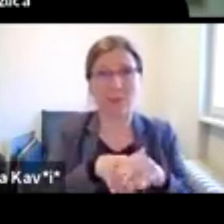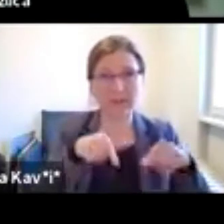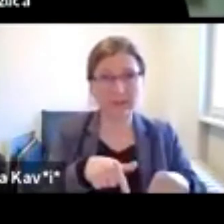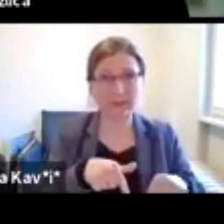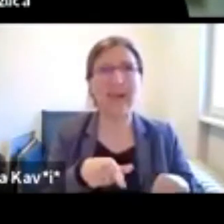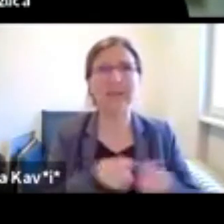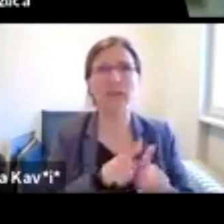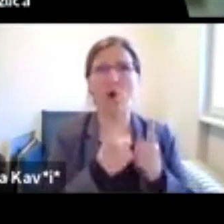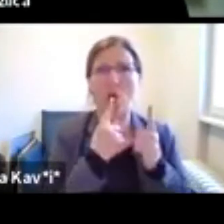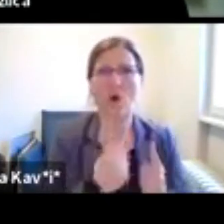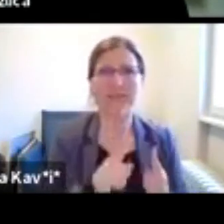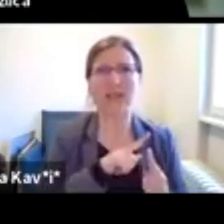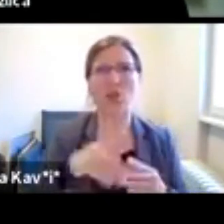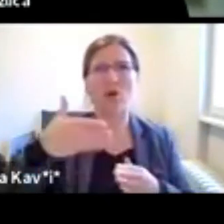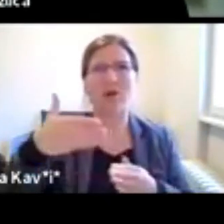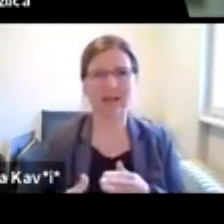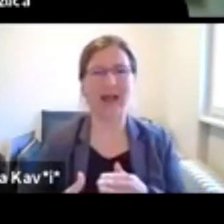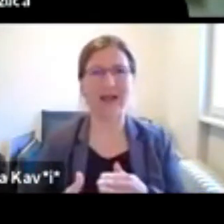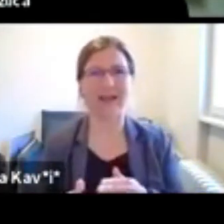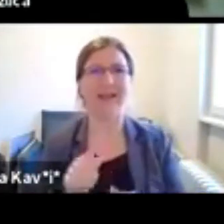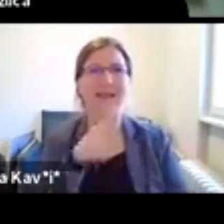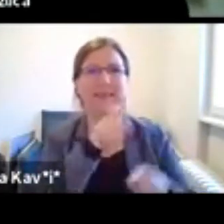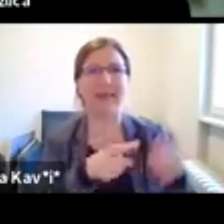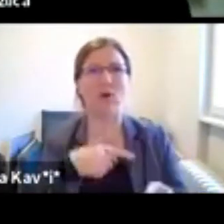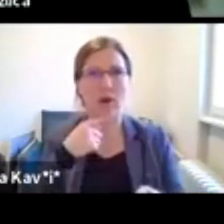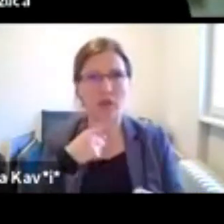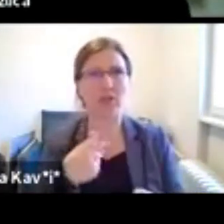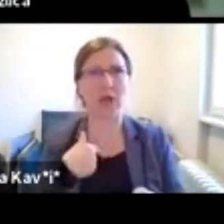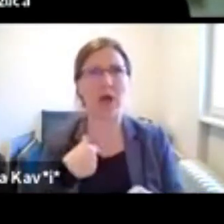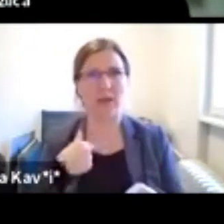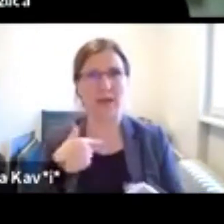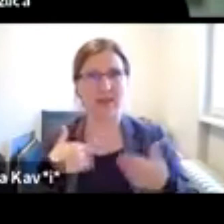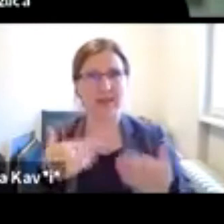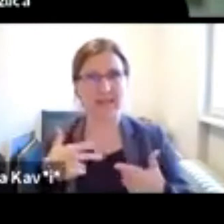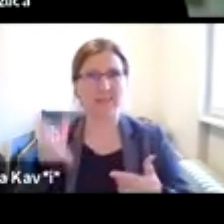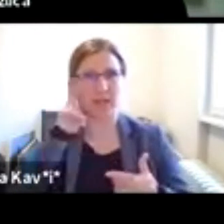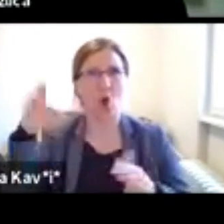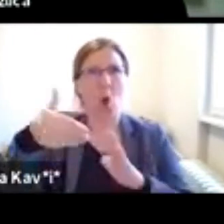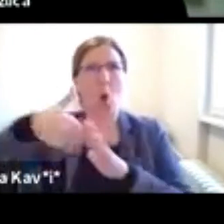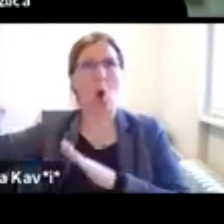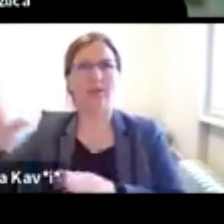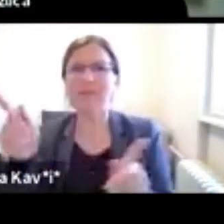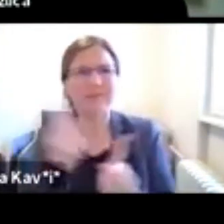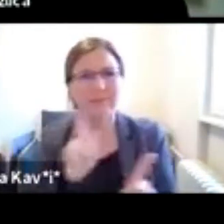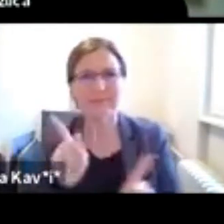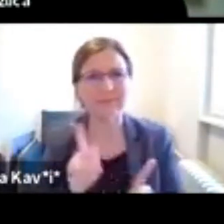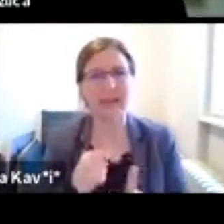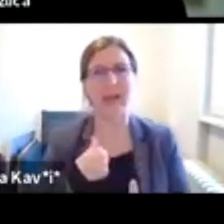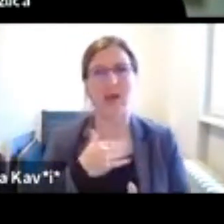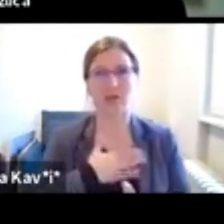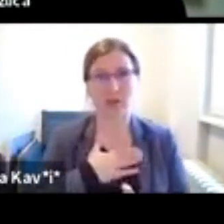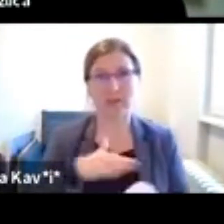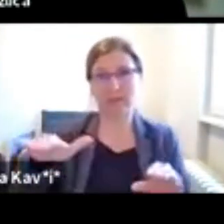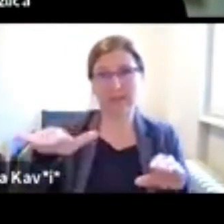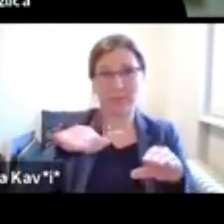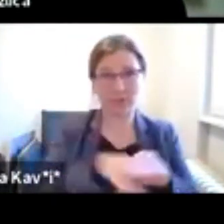će mnogi reći da se veselim da netko ode od nas, ali ne, nego se posebno veselim kada mi rehabilitiramo